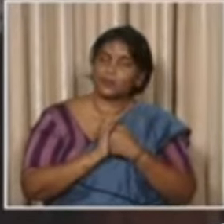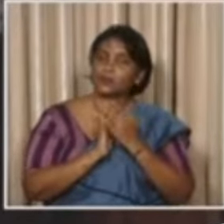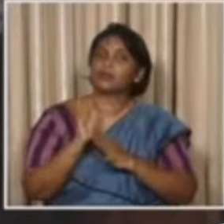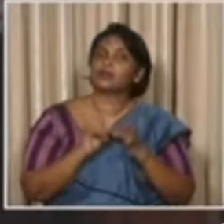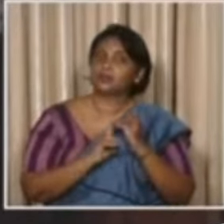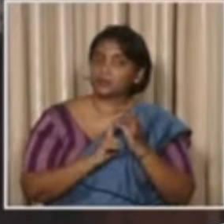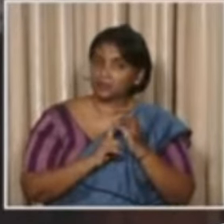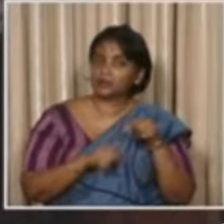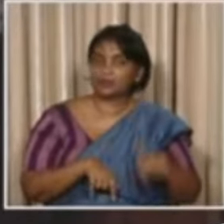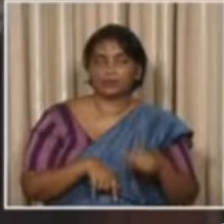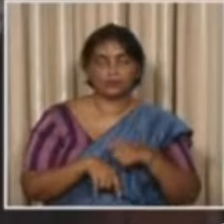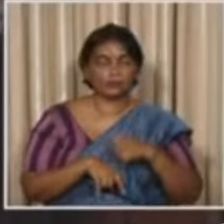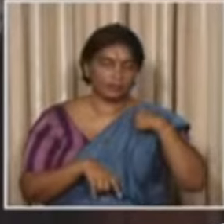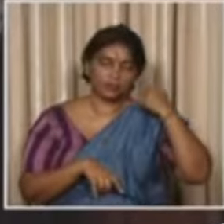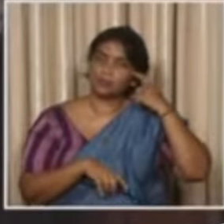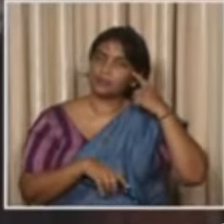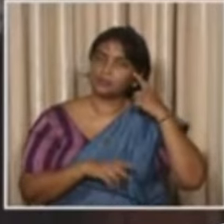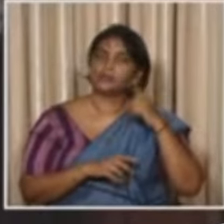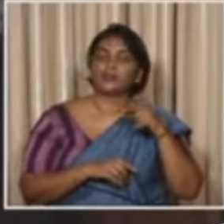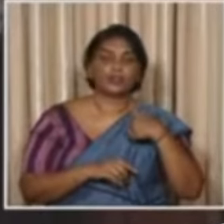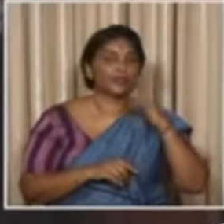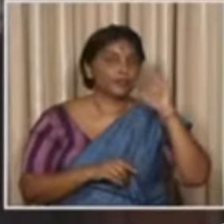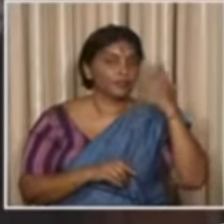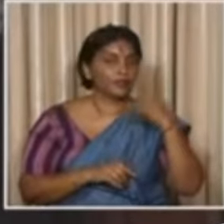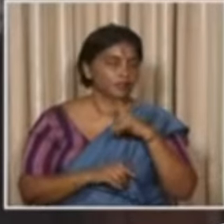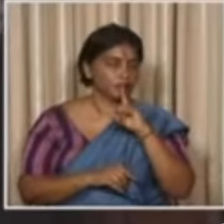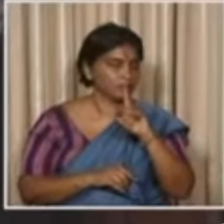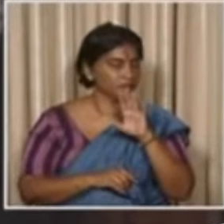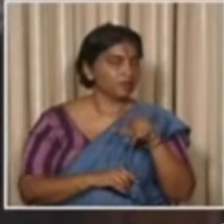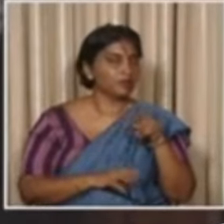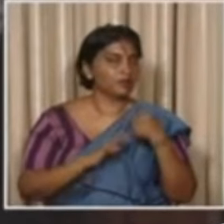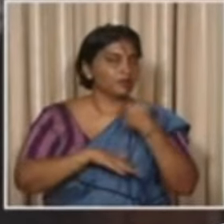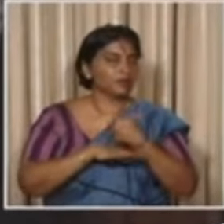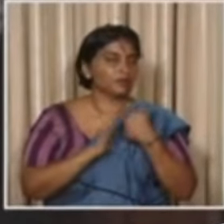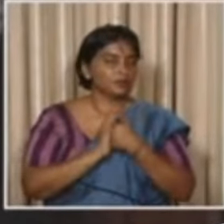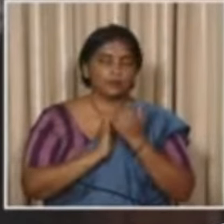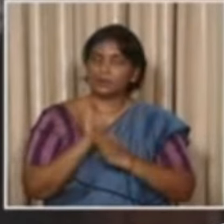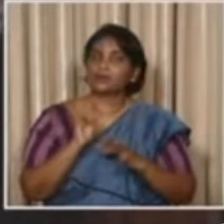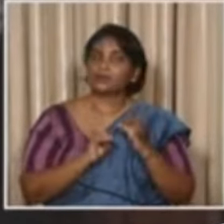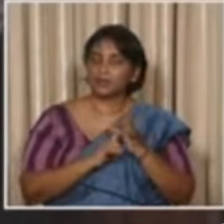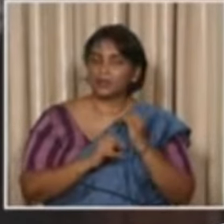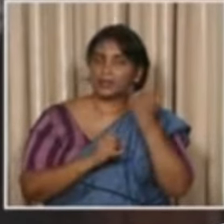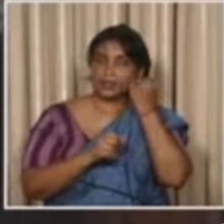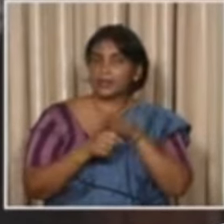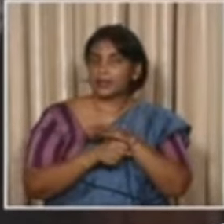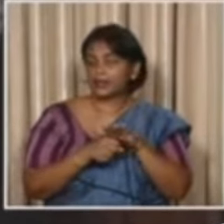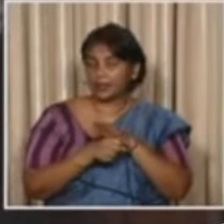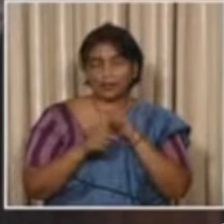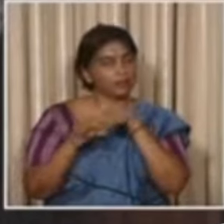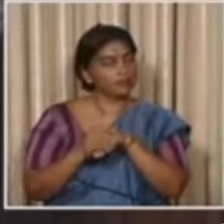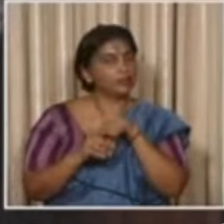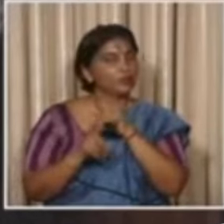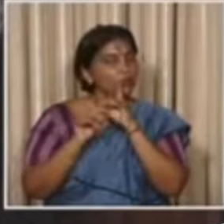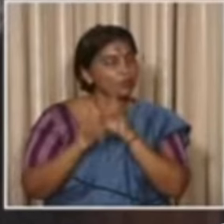අමාත්‍යතුමා මේ වෙලාවේදී සිහිපත් කරමින් විශේෂයෙන් මතක් කරන්නට ඕනේ ගරු මූලාසනාරූඪ මැතිතුමනි, කැකිරාව ආසනය කේන්දර